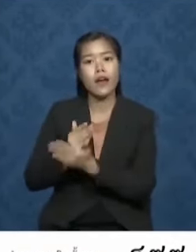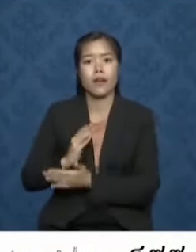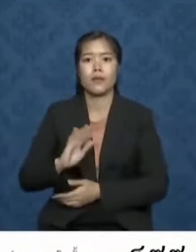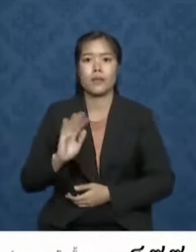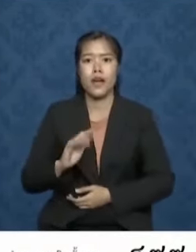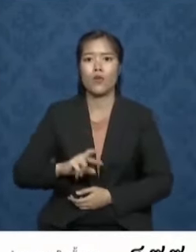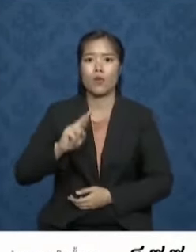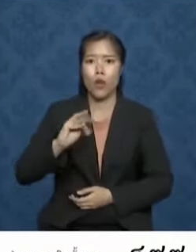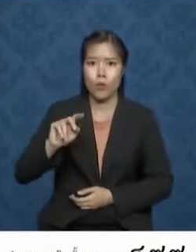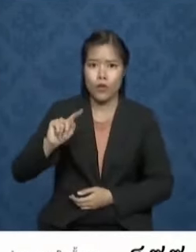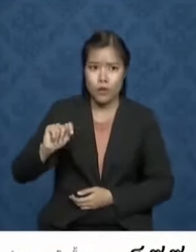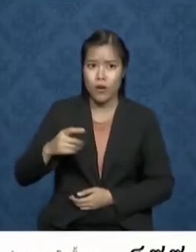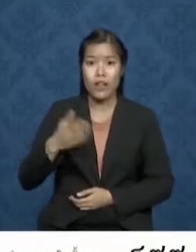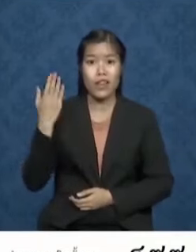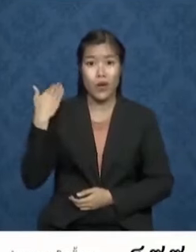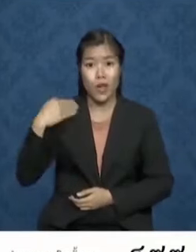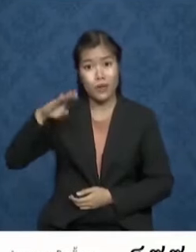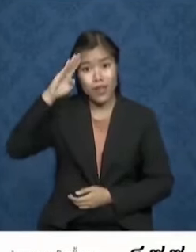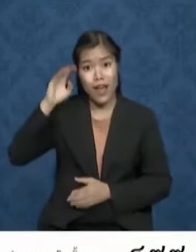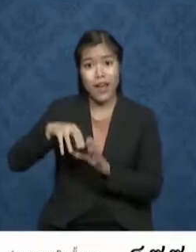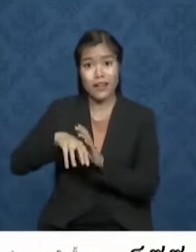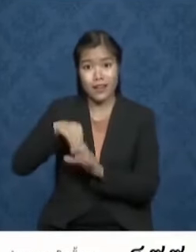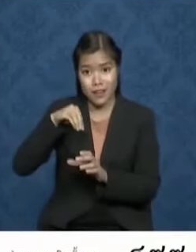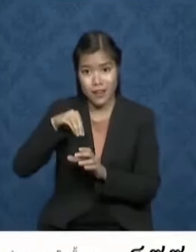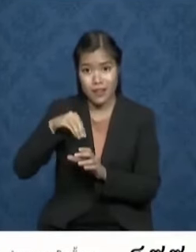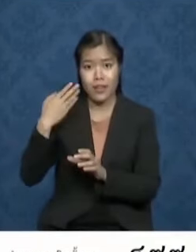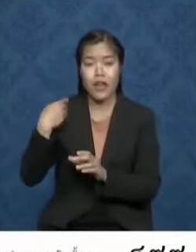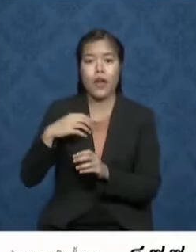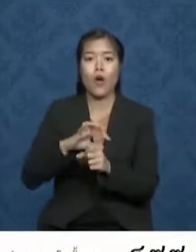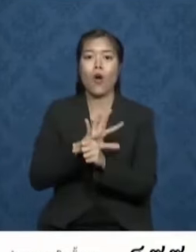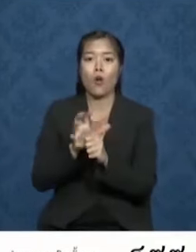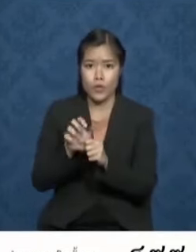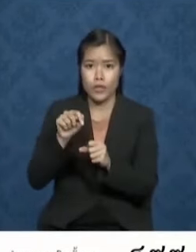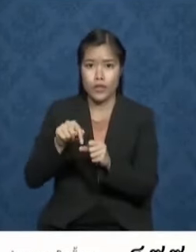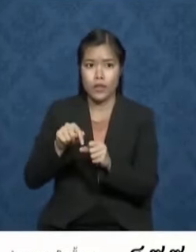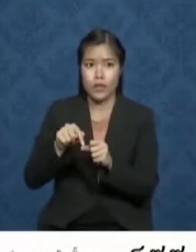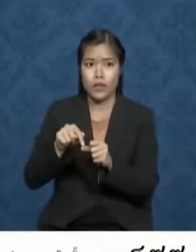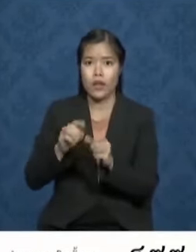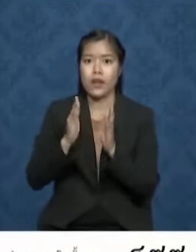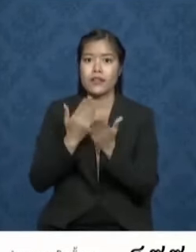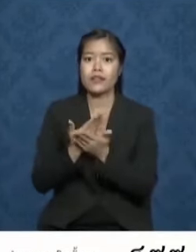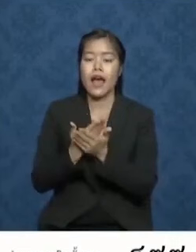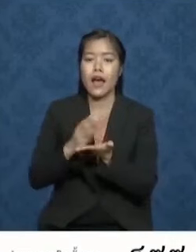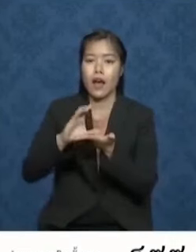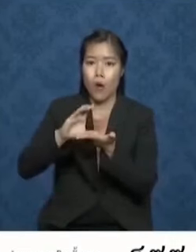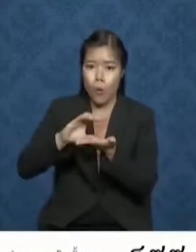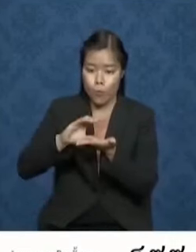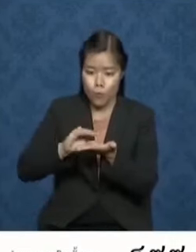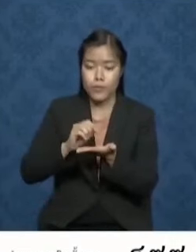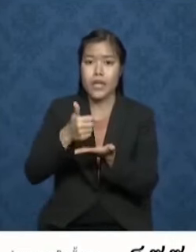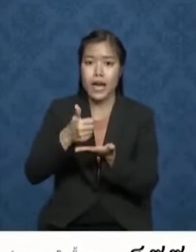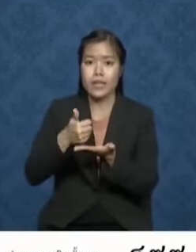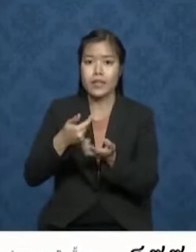ยางอย่างทหารเกณฑ์ในช่วงโควิดที่ผ่านมากองทัพก็สามารถลดทหารกองประจำการลดงบประมาณลงไปได้